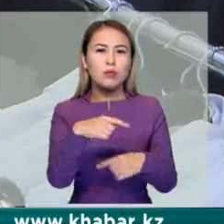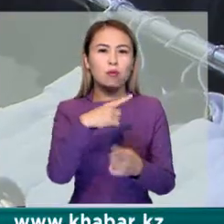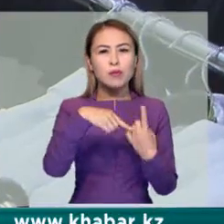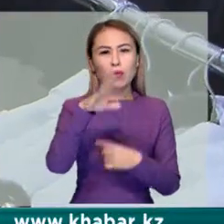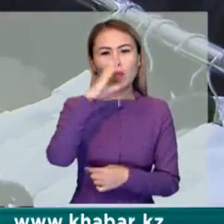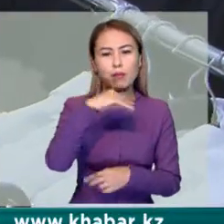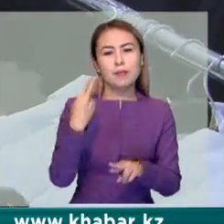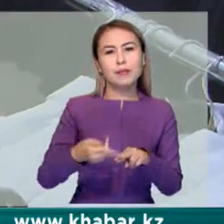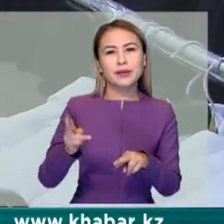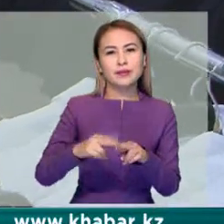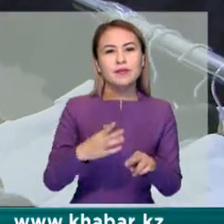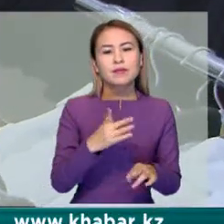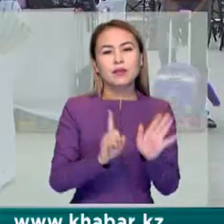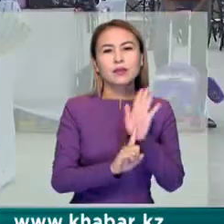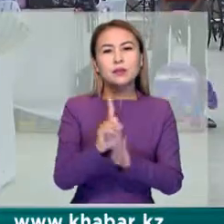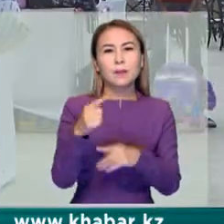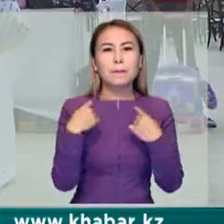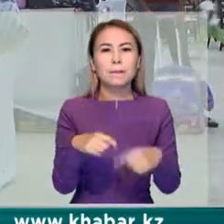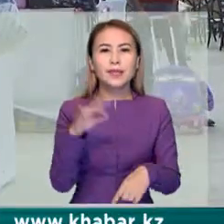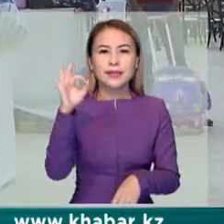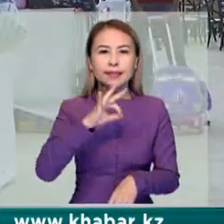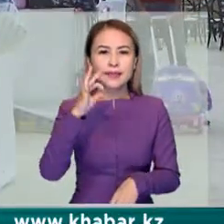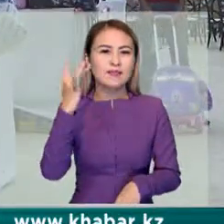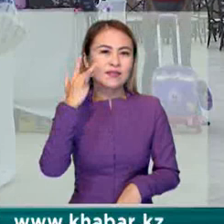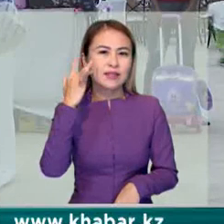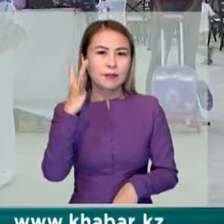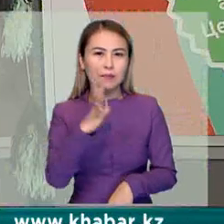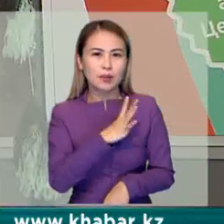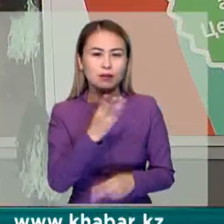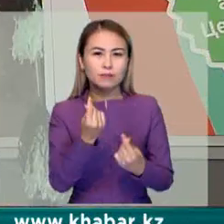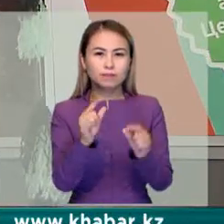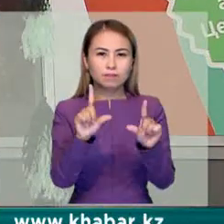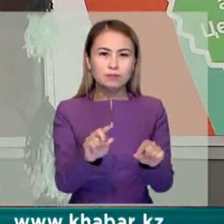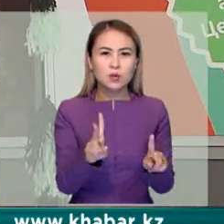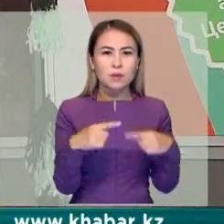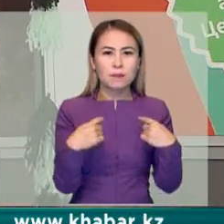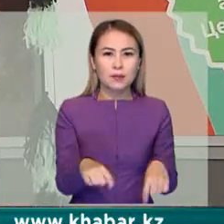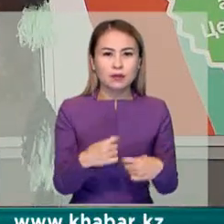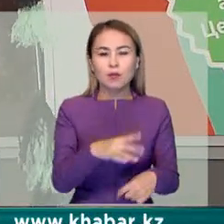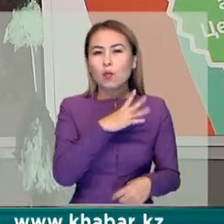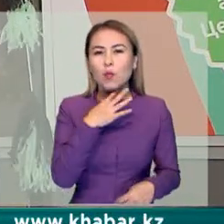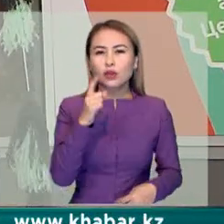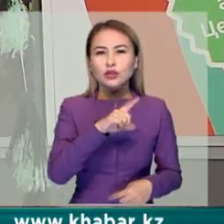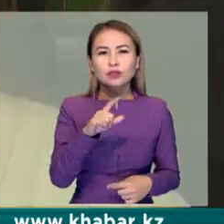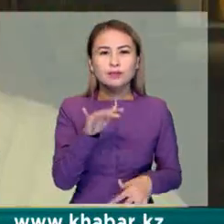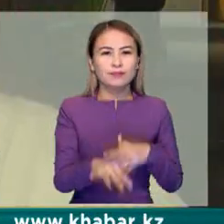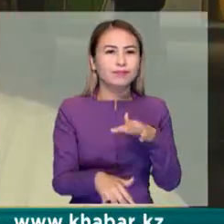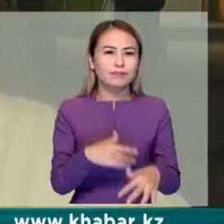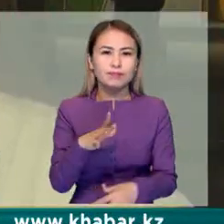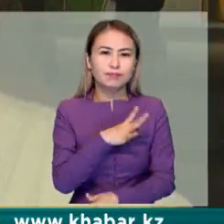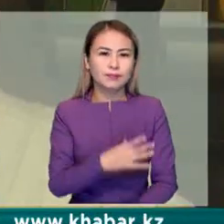алды. Ең бастысы сатылымдағы жеңілдіктерді жіберіп алмау керек. Төмен бағамен сауда жасауға молға мыңдаған адам келген.